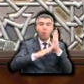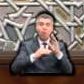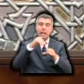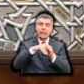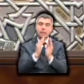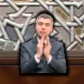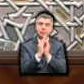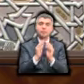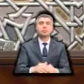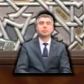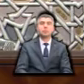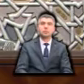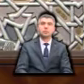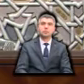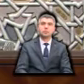والتنمية.